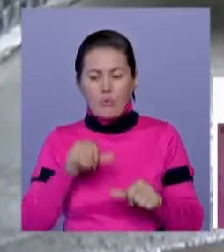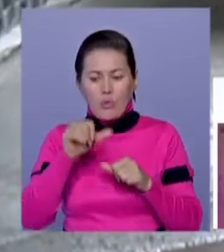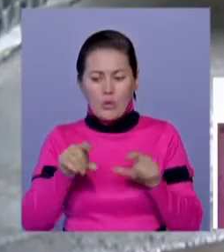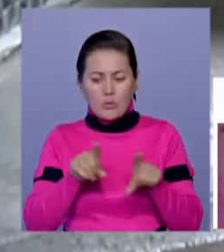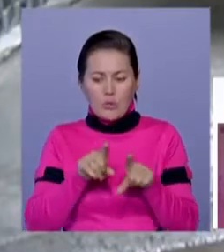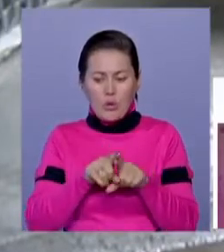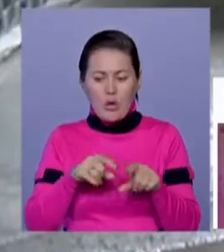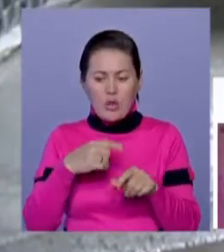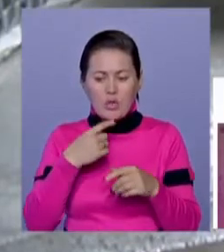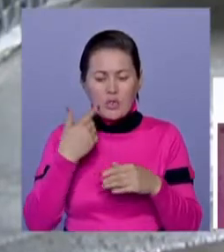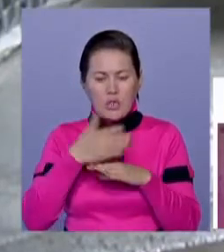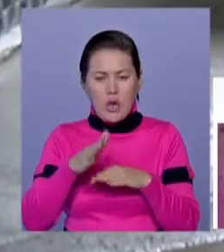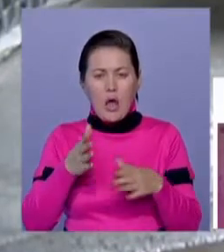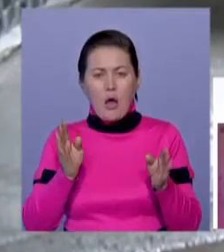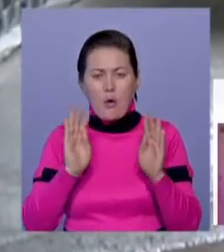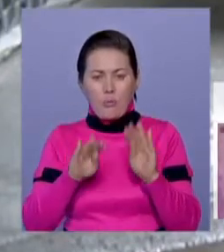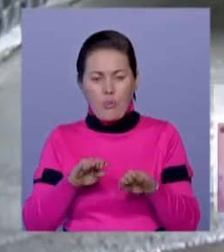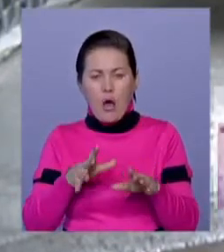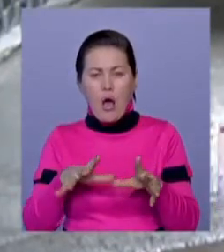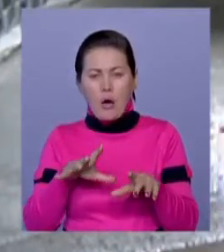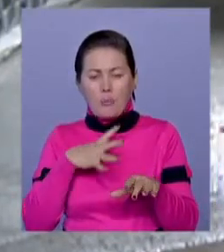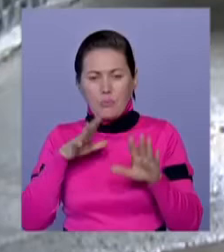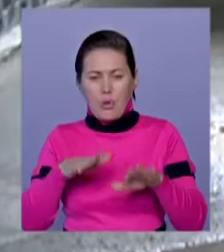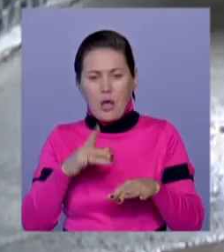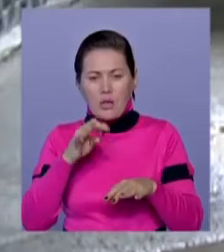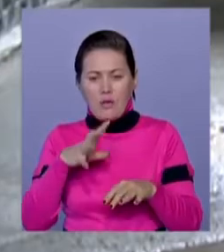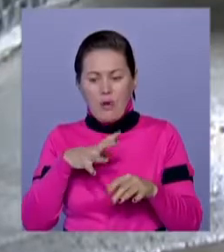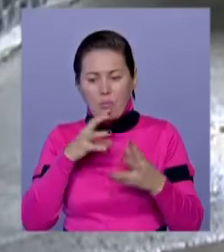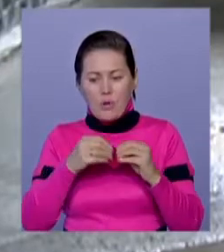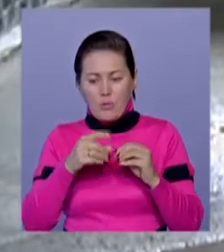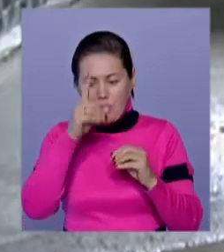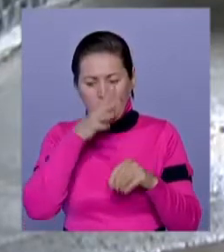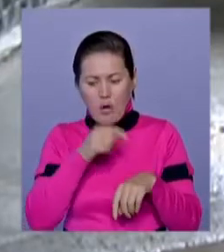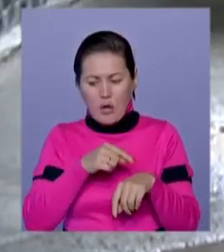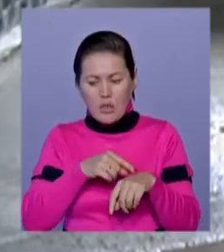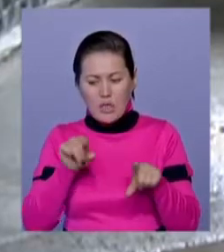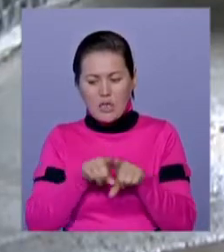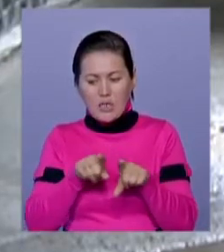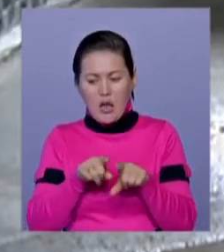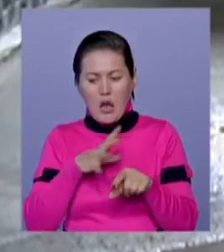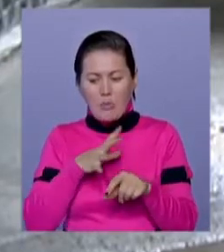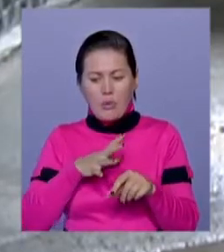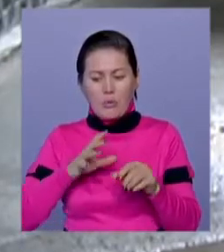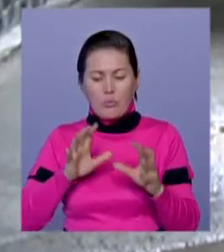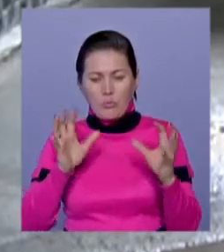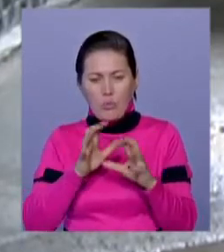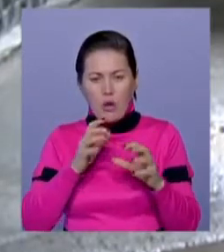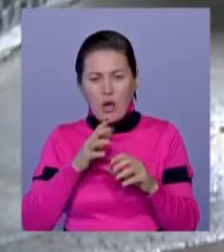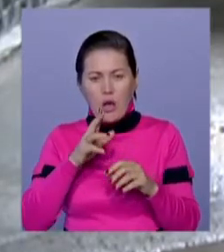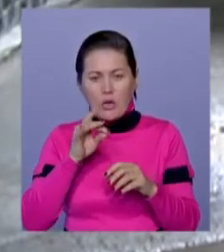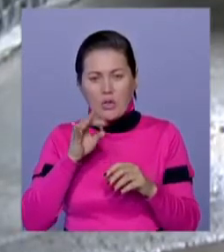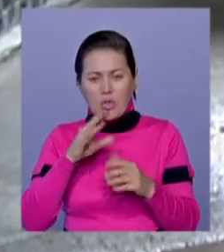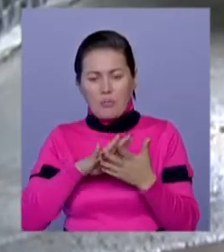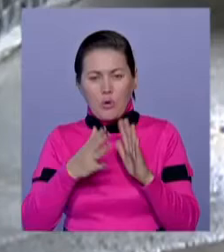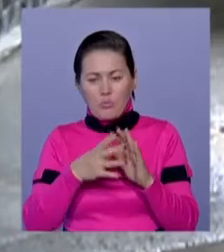оқшаулап жеке вольерге салып қойды. Мұнда Халиф шамамен бір ай уақытта карантинде тұрады. Егер жағдайы